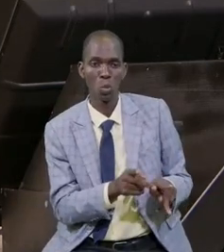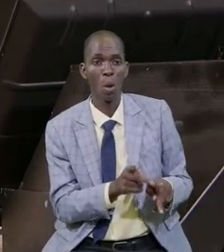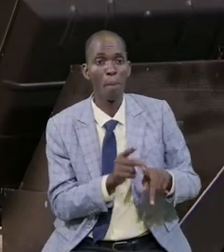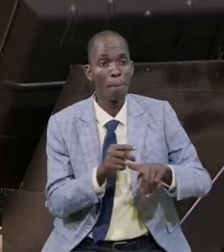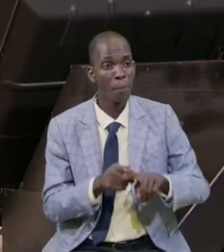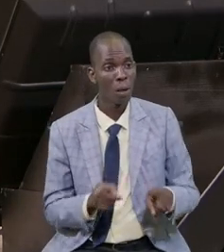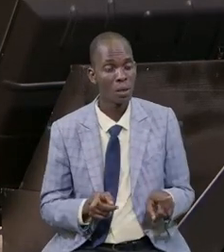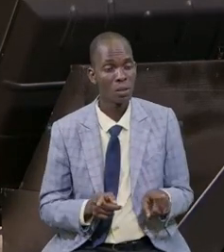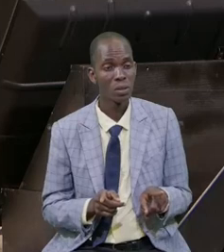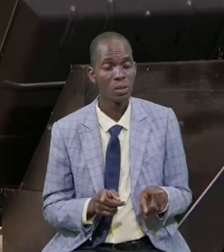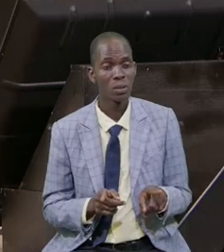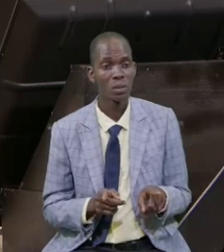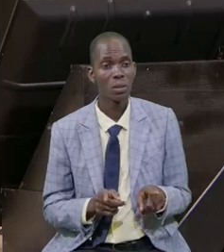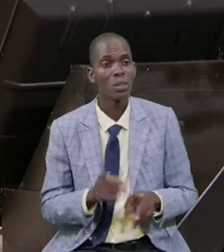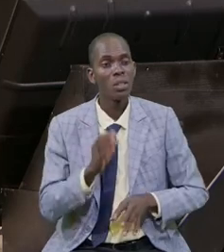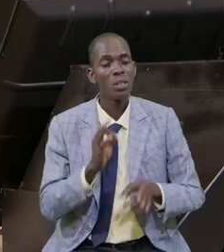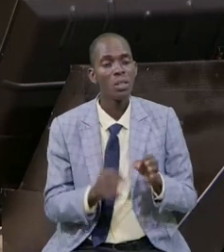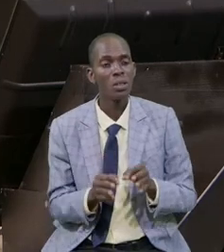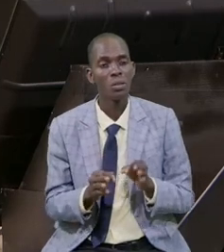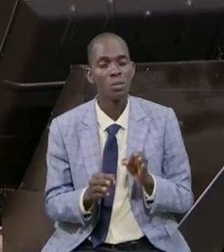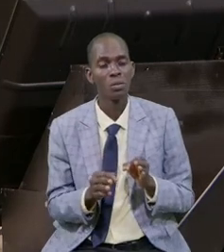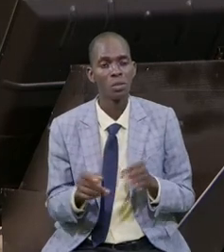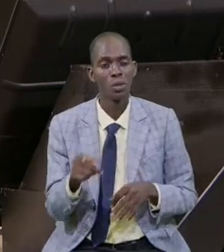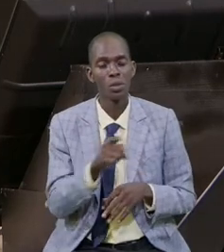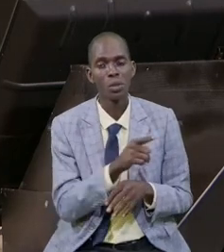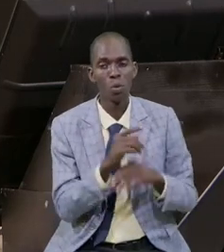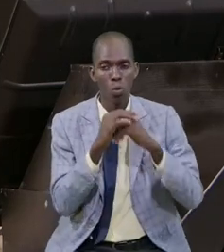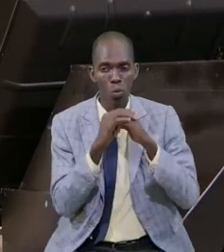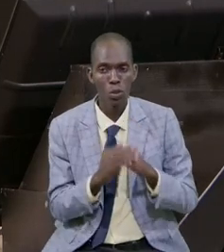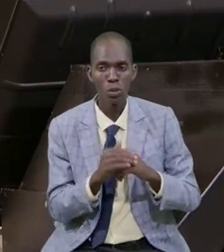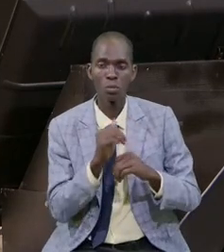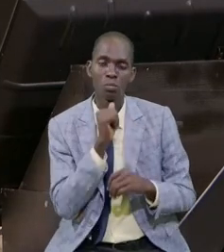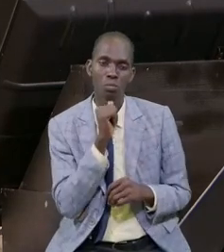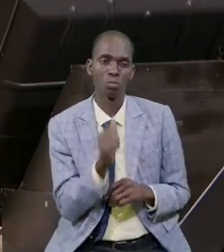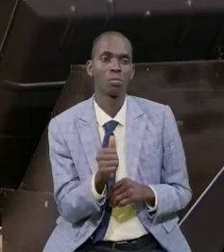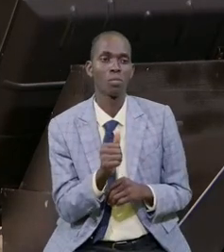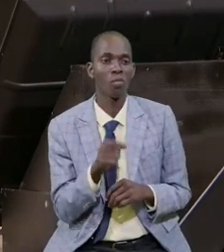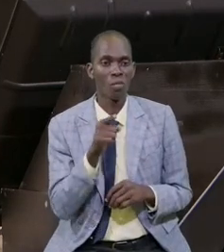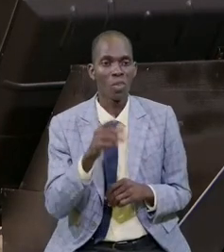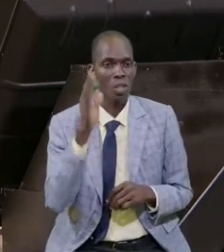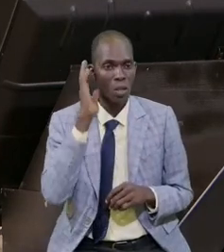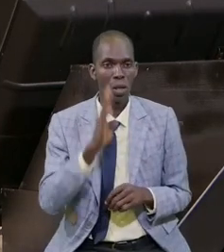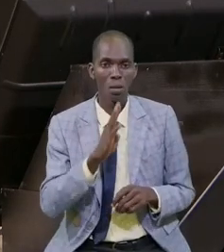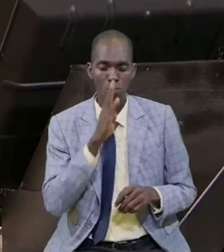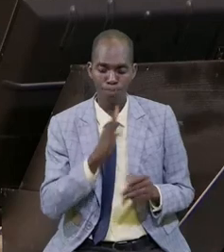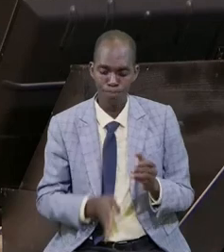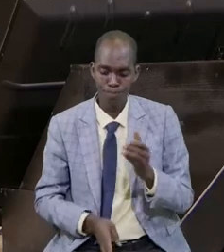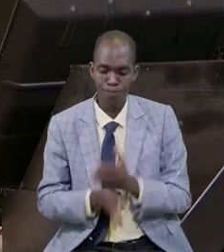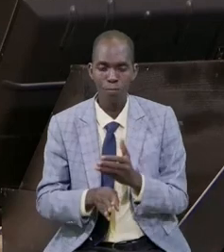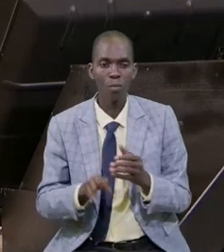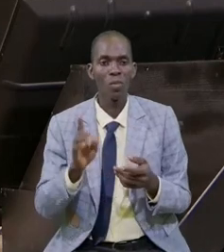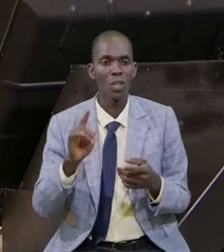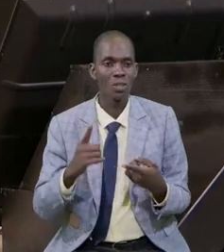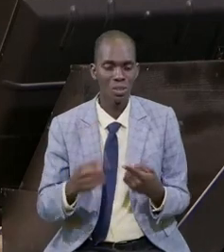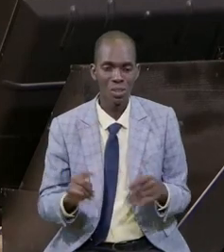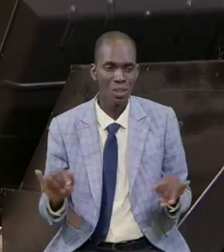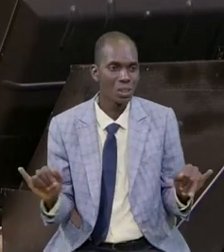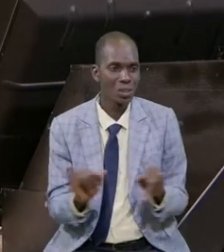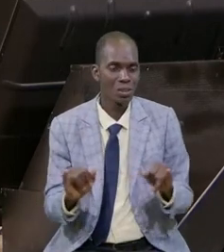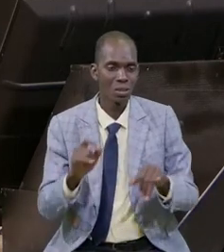Si vous ne l'adorez pas, vous serez jetés à